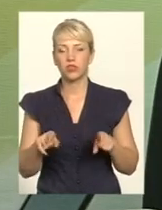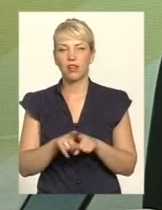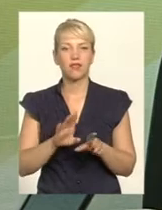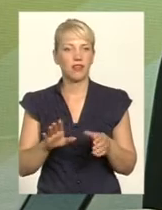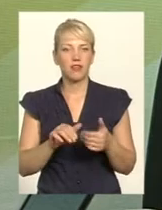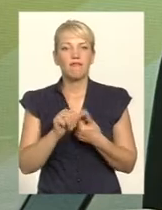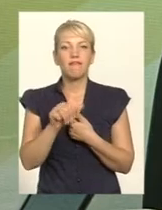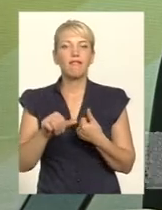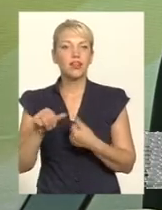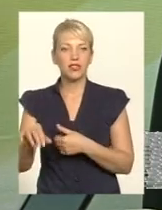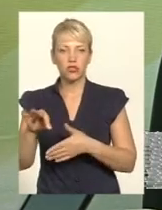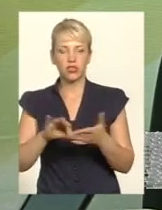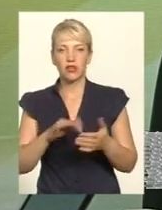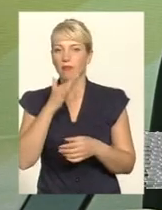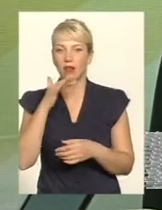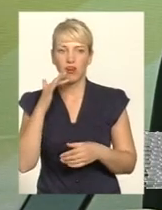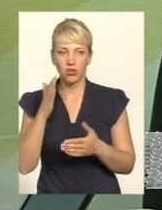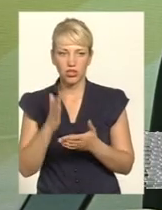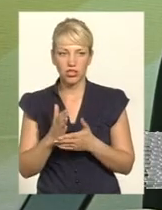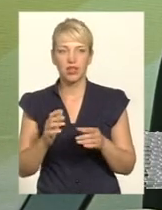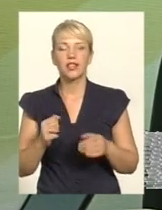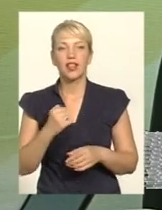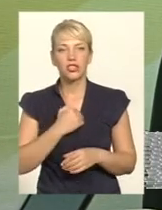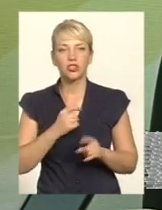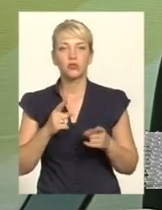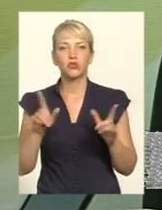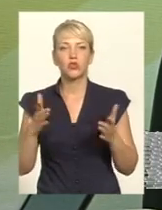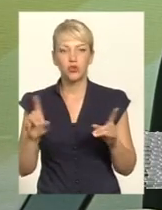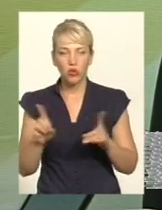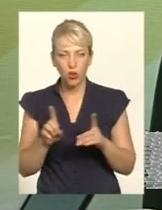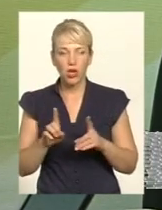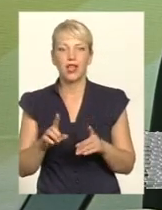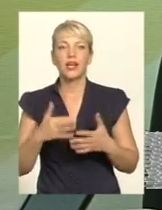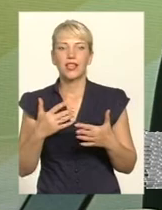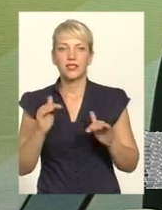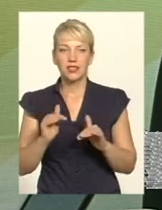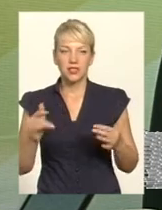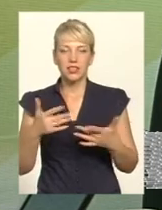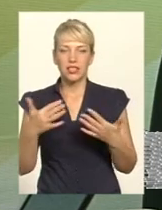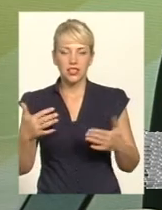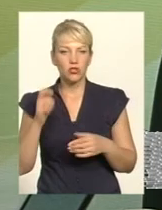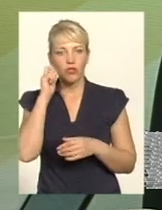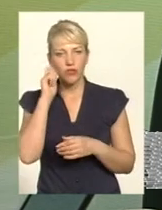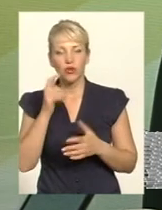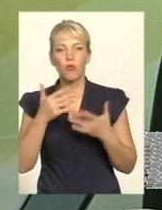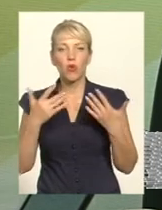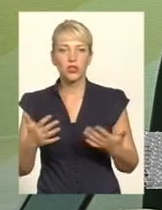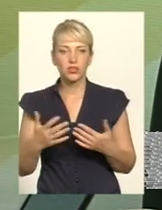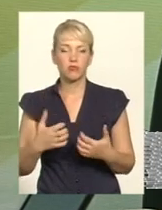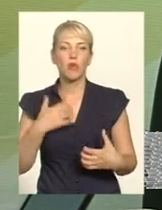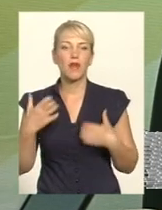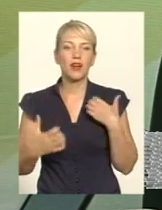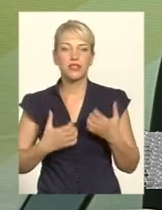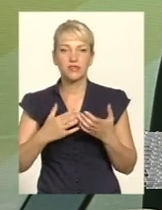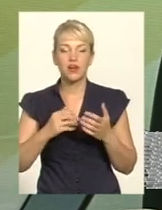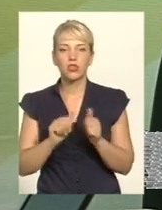виділиш одразу. Їх багато, на жаль, тому що різні діти різного віку по-різному переживають розлучення батьків. Одна